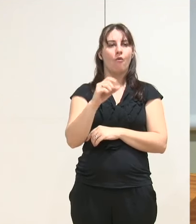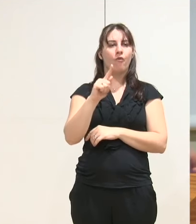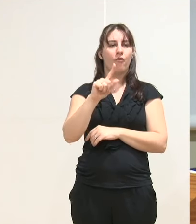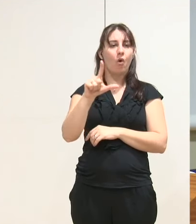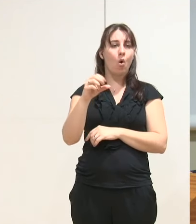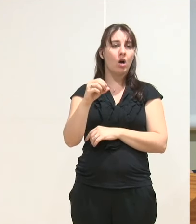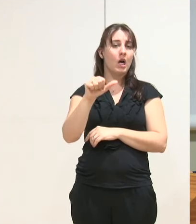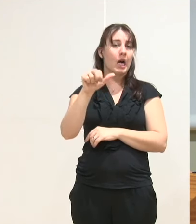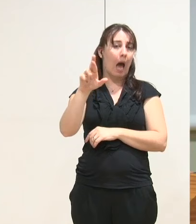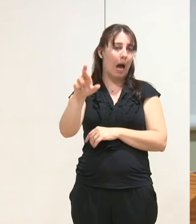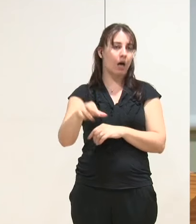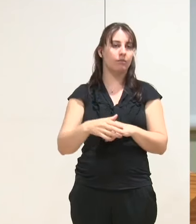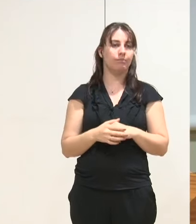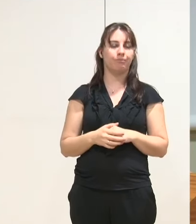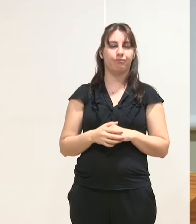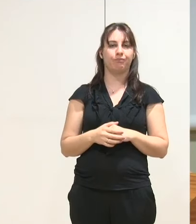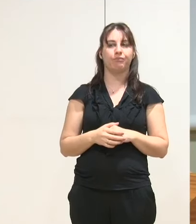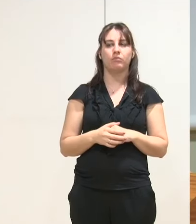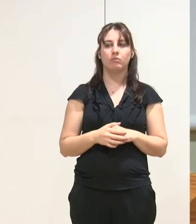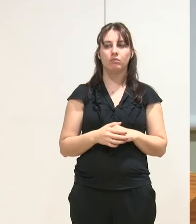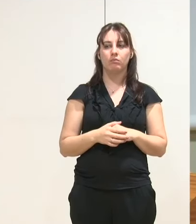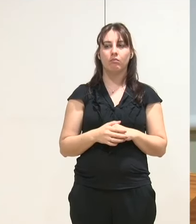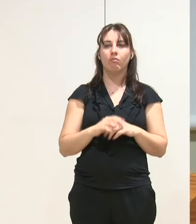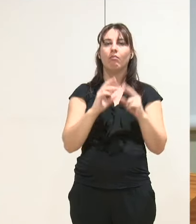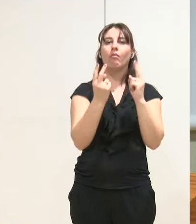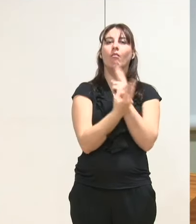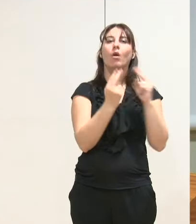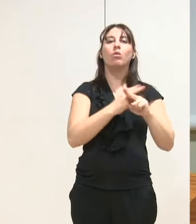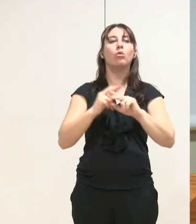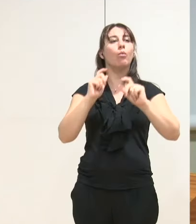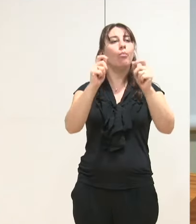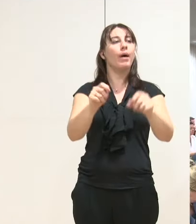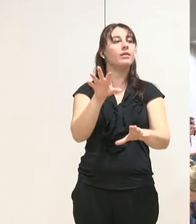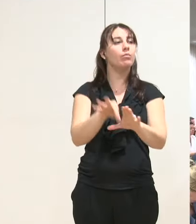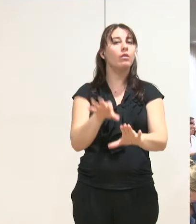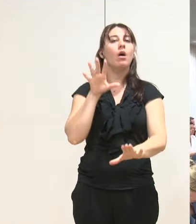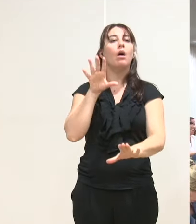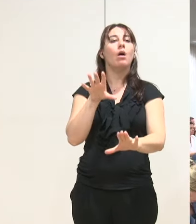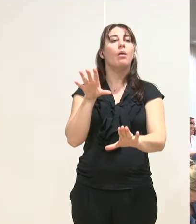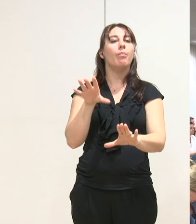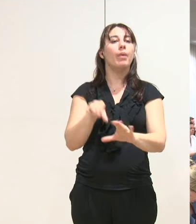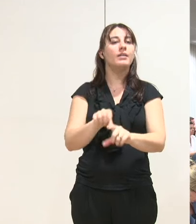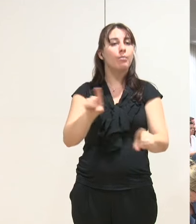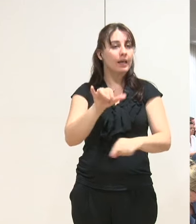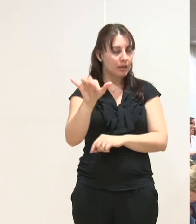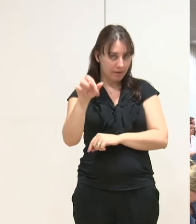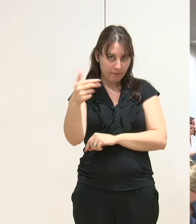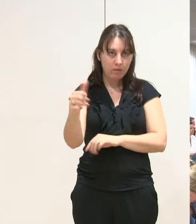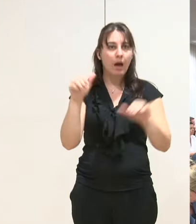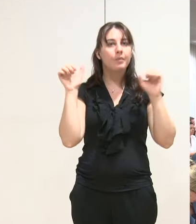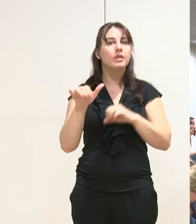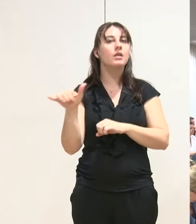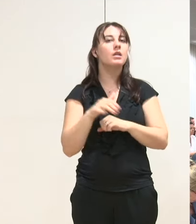foglar donc je met ses désignations également au voix qui ne prend pas part au vote Front National qui